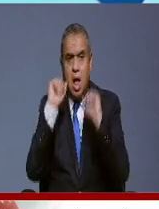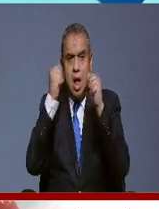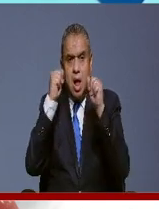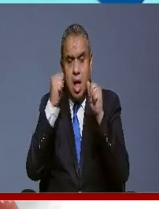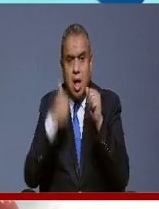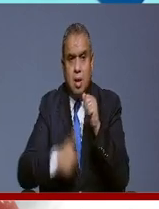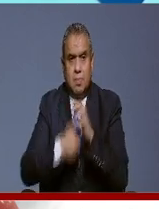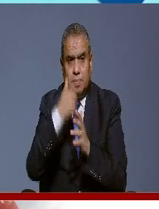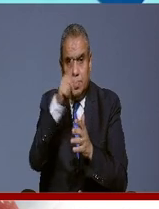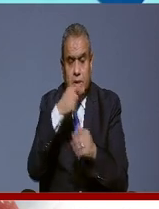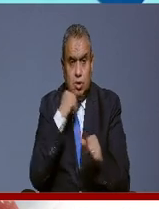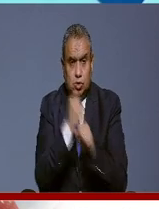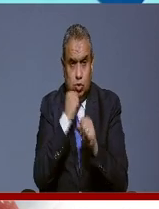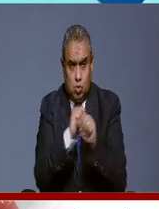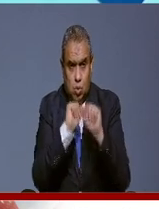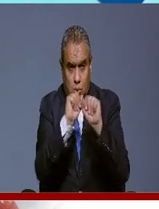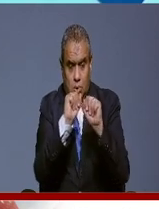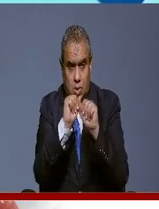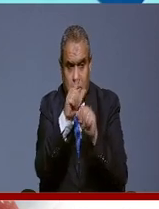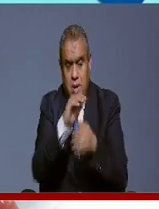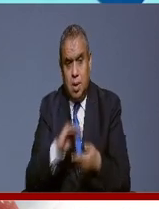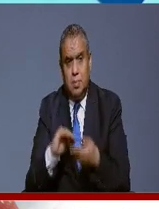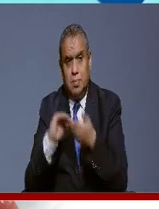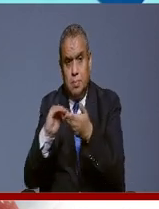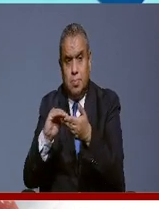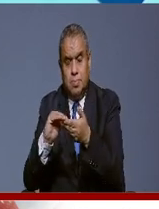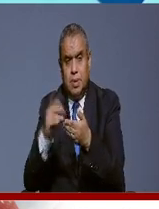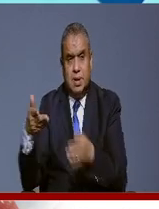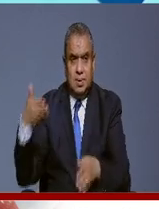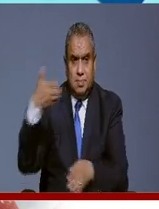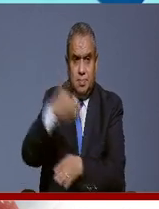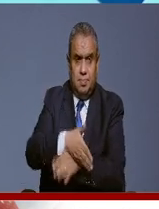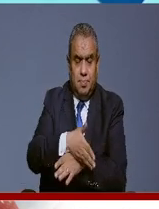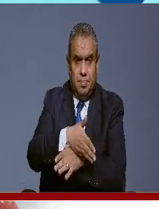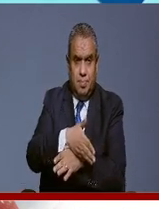احنا بقى دورنا بنساعد، وان احنا ازاي